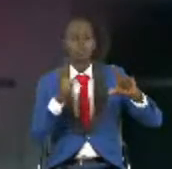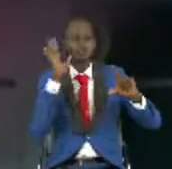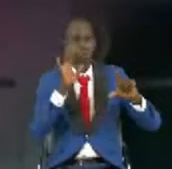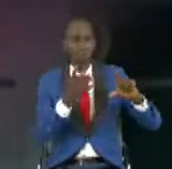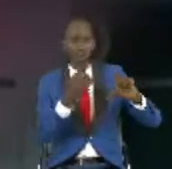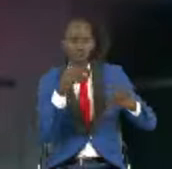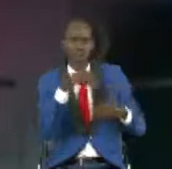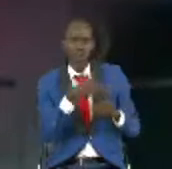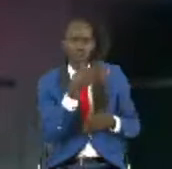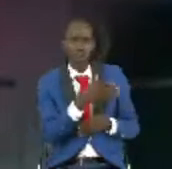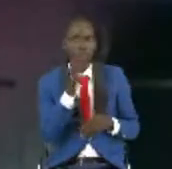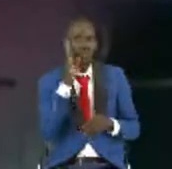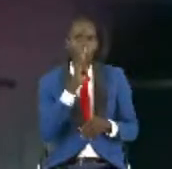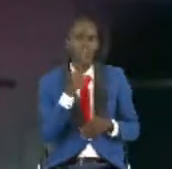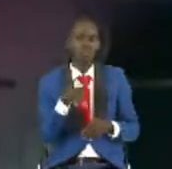vous.